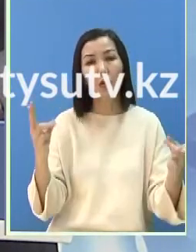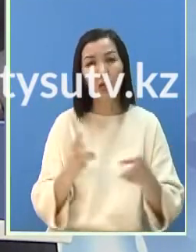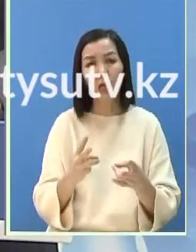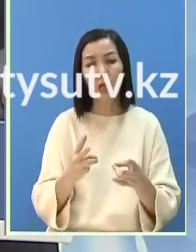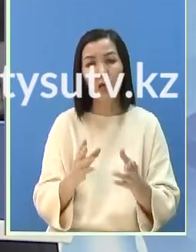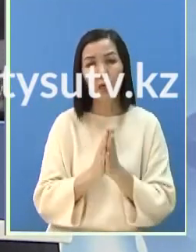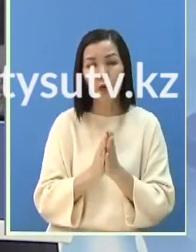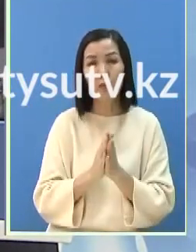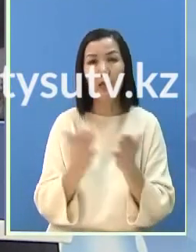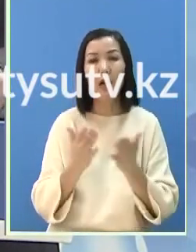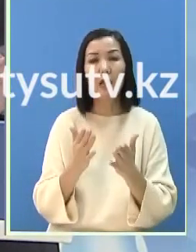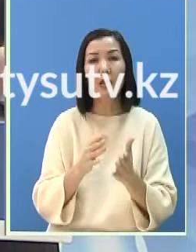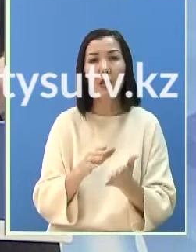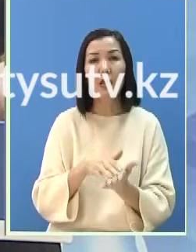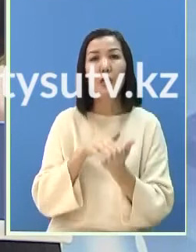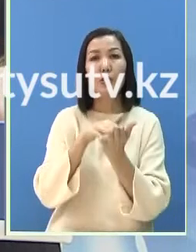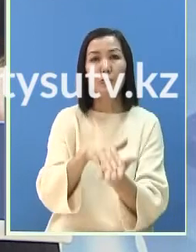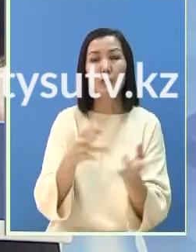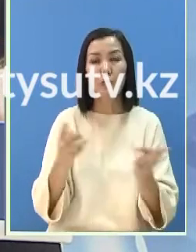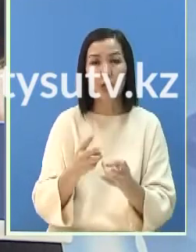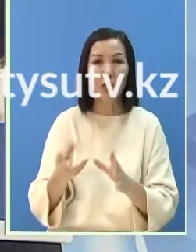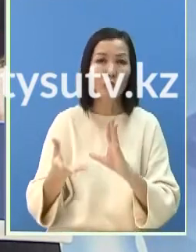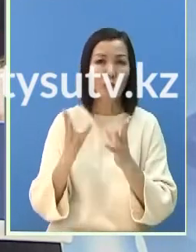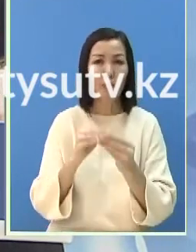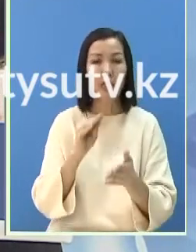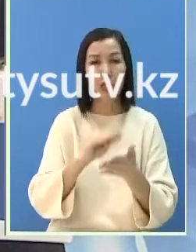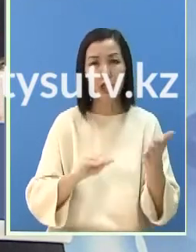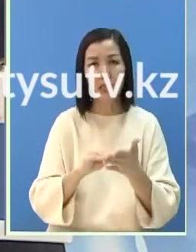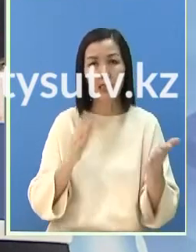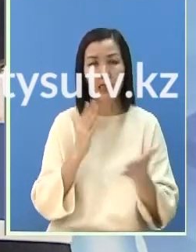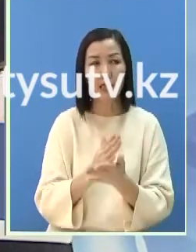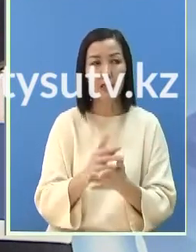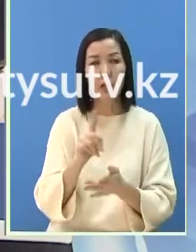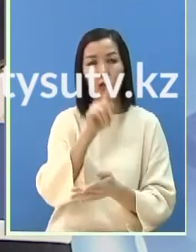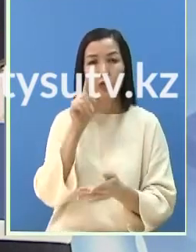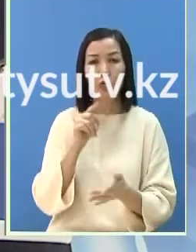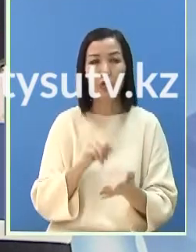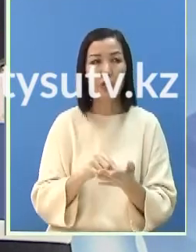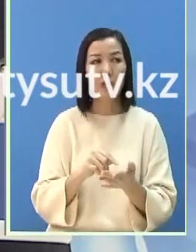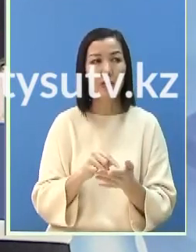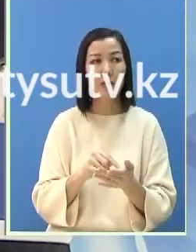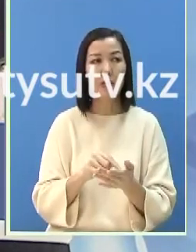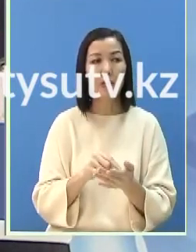өтінімді қалай беру керек, барлығы солай жаңағы көрсетіліп тұрады. Ал жаңағы сұрағыңызға тоқтала кететін